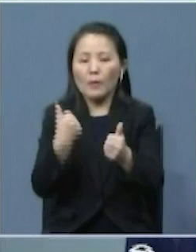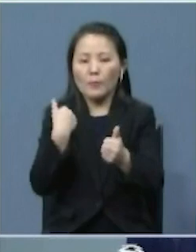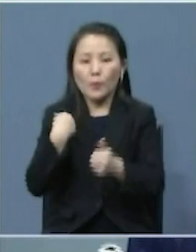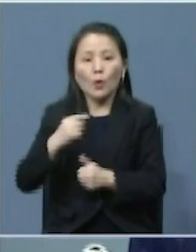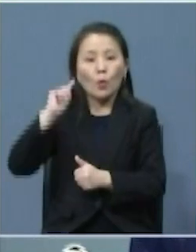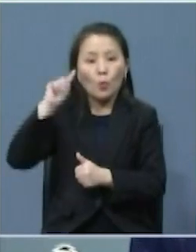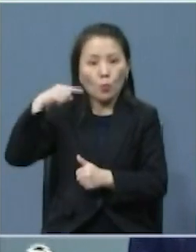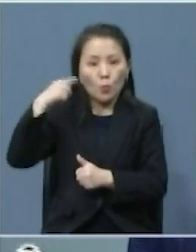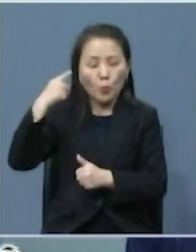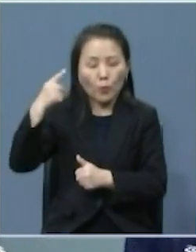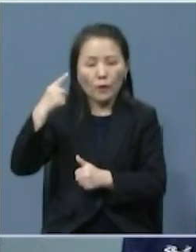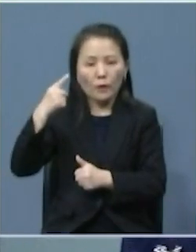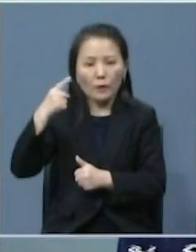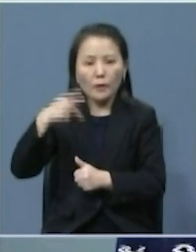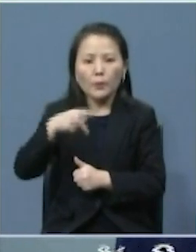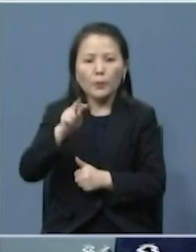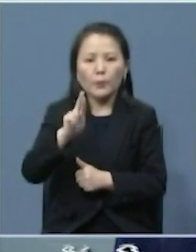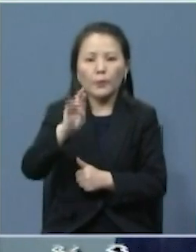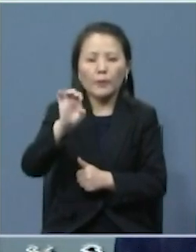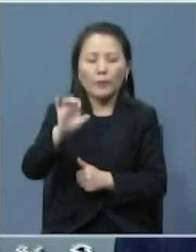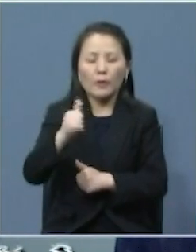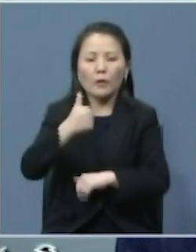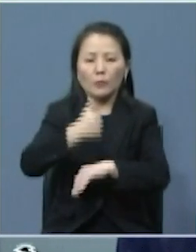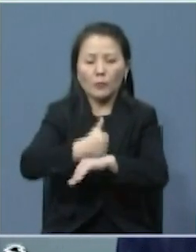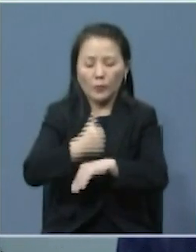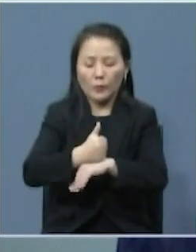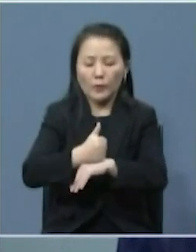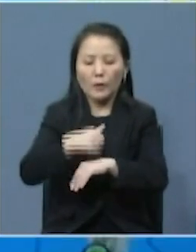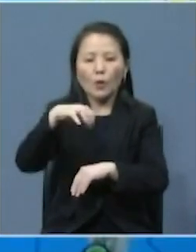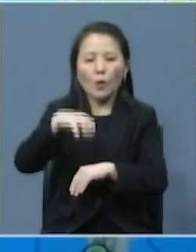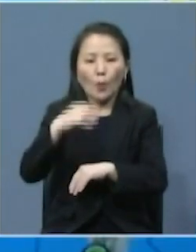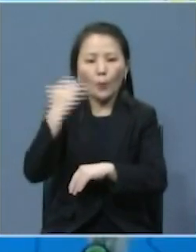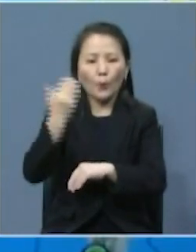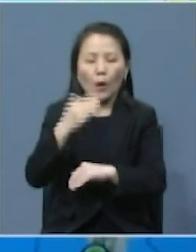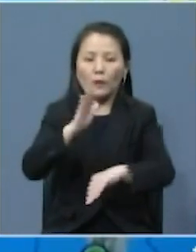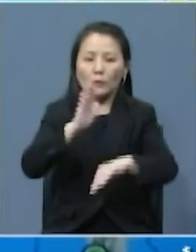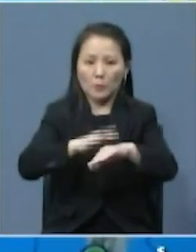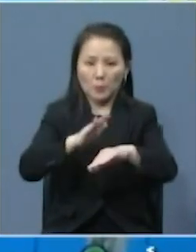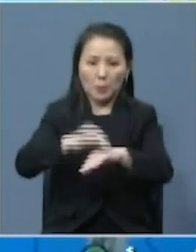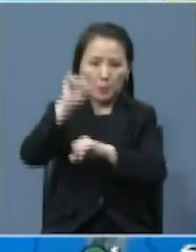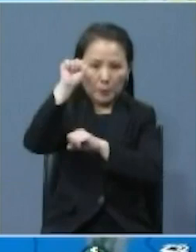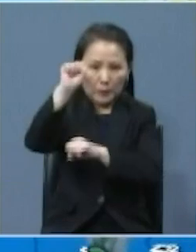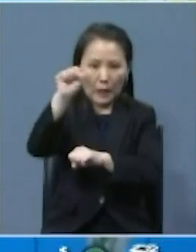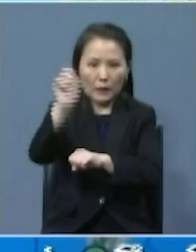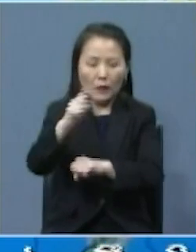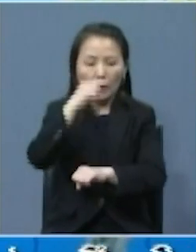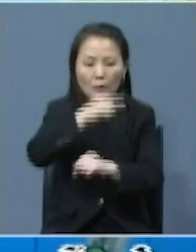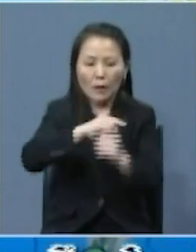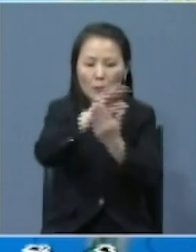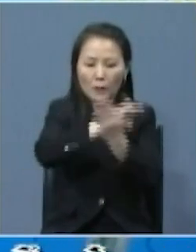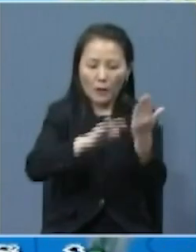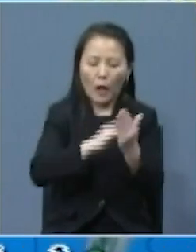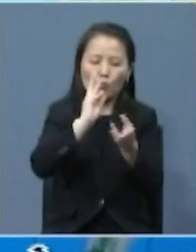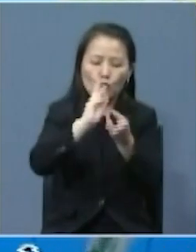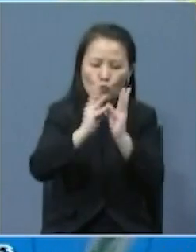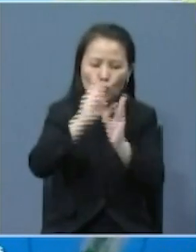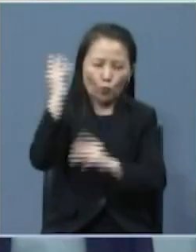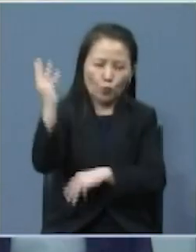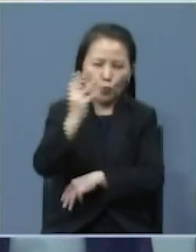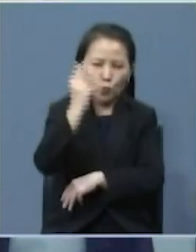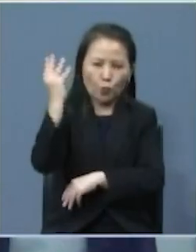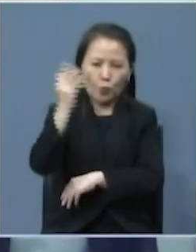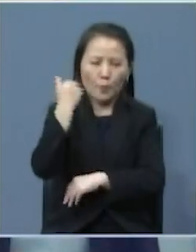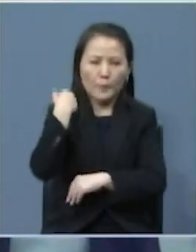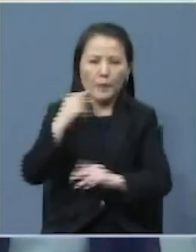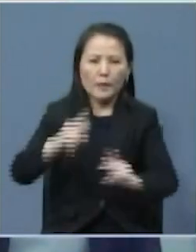างสาวปริยาพรสุวรรณเกตอธิบดีกรมควบคุมมลพิษประกาศว่าขณะนี้ประเทศไทยเข้าสู่ฤดูฝุ่นแล้วโด